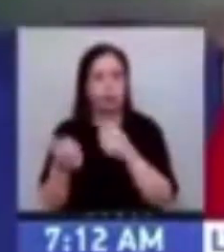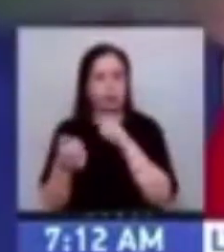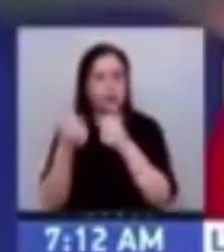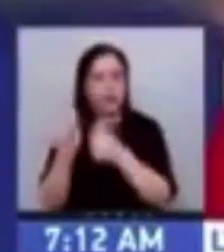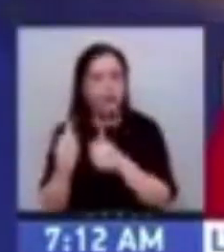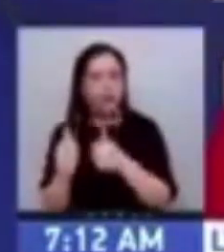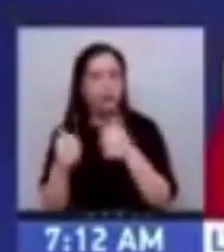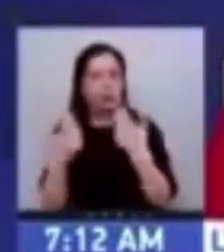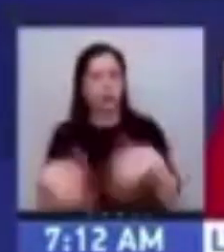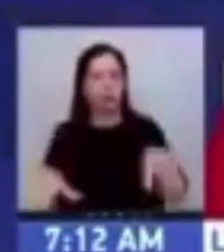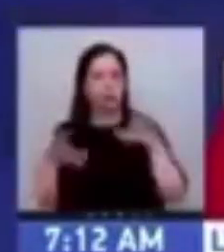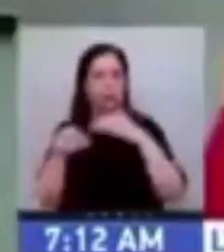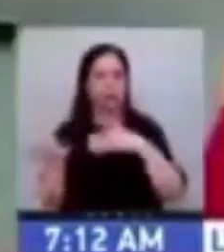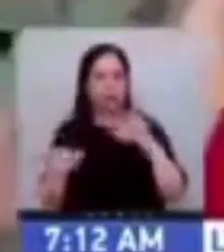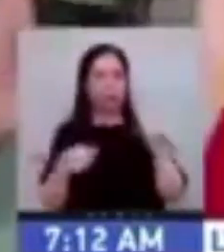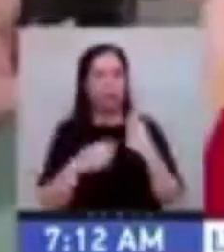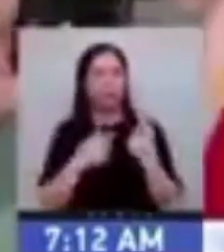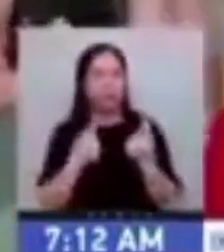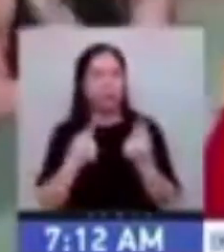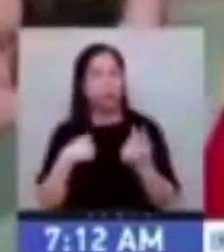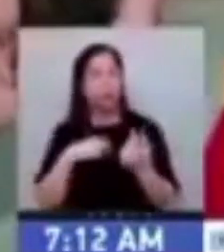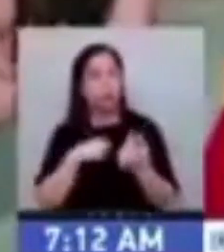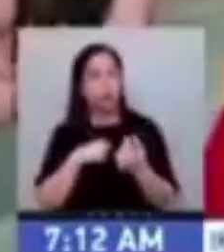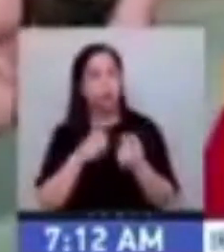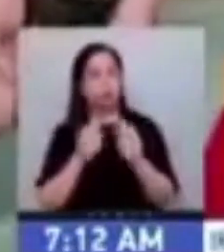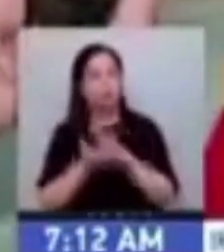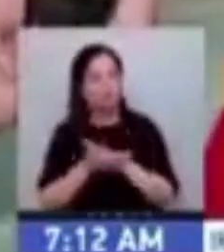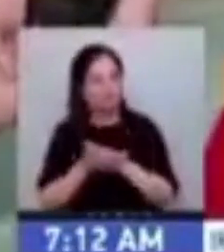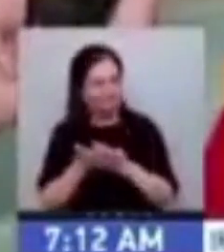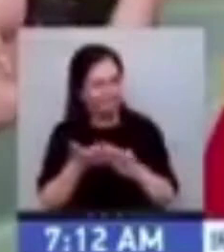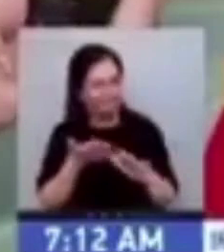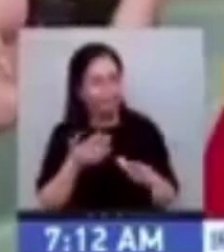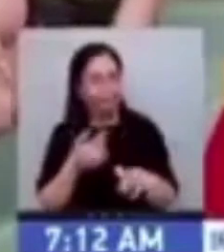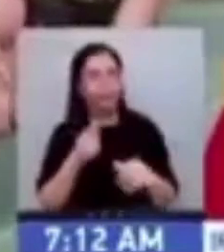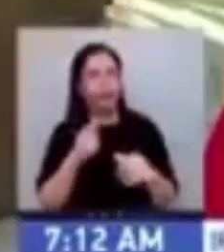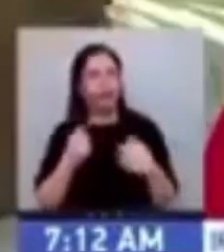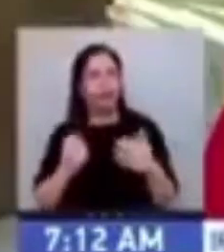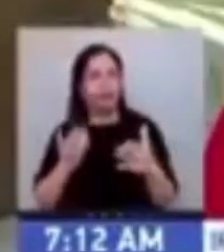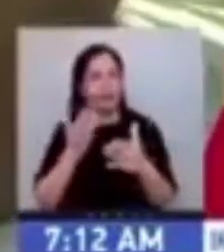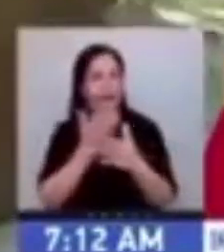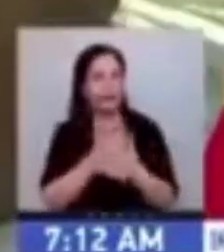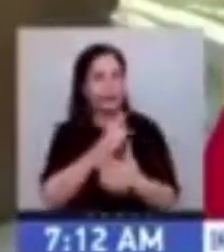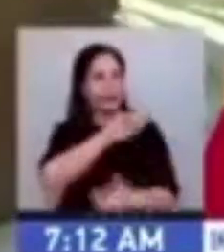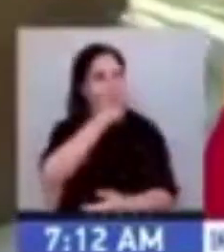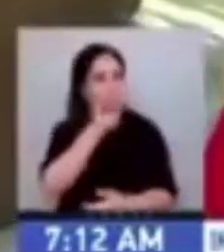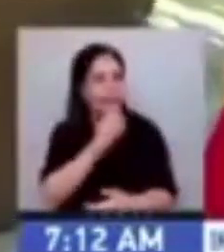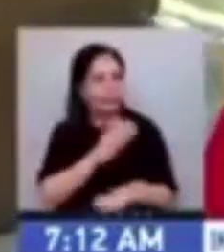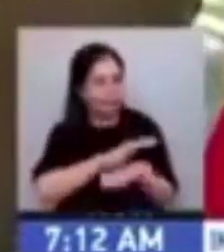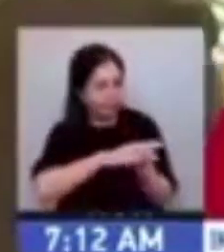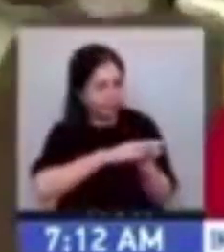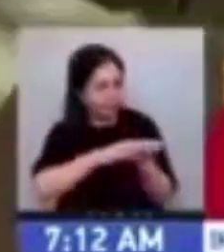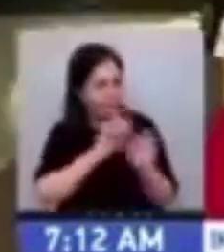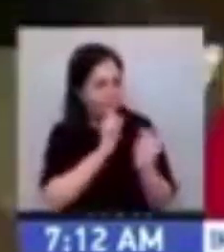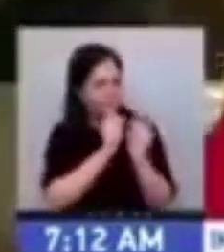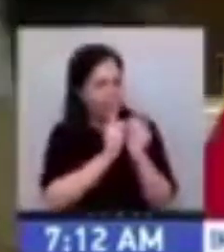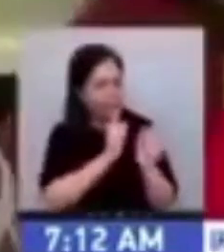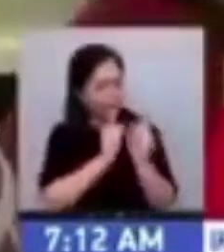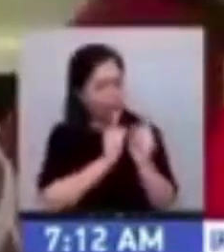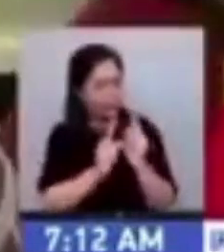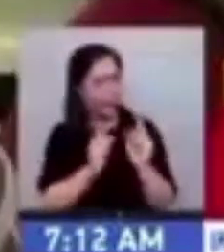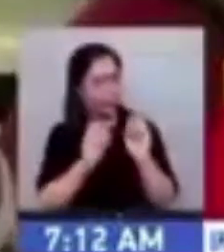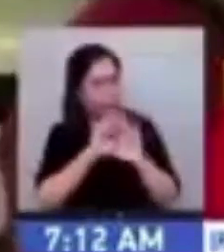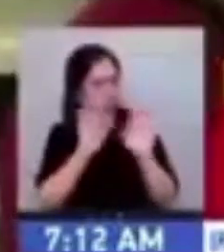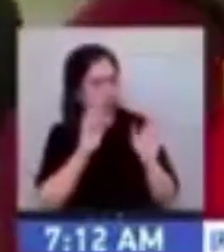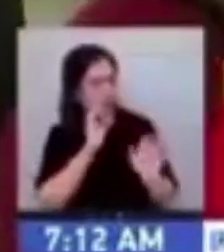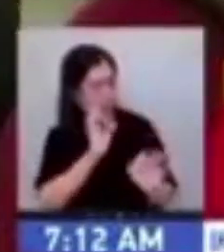na, ginagawa naman po natin ng maayos. Ano po? At sila nga po ay tinatanong ng maayos para nga po malaman natin kung sila nga po ba